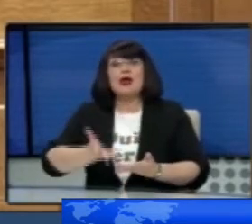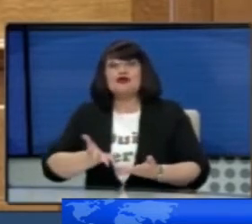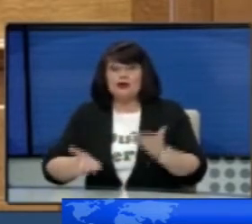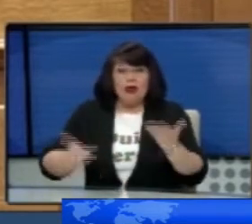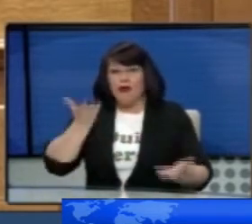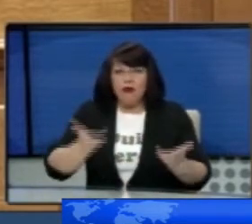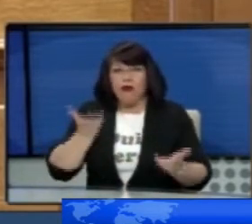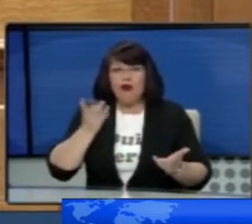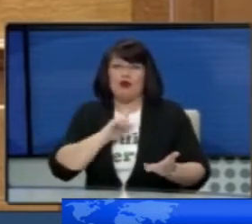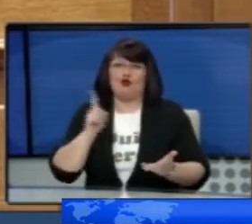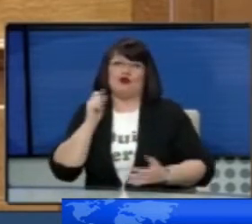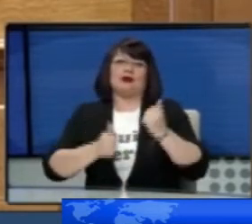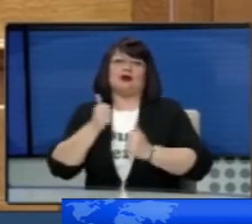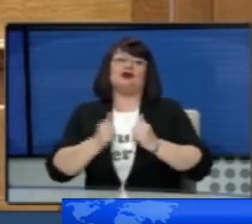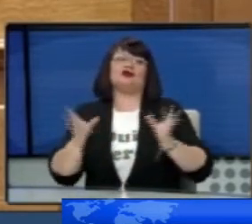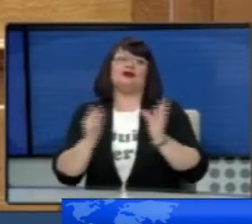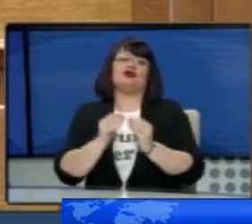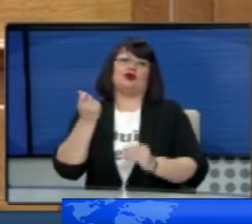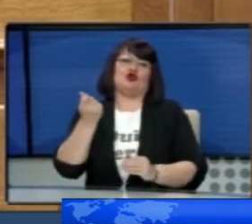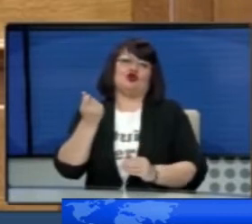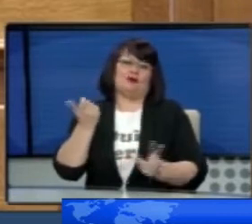προφανώς και η ανταγωνιστικότητα της εθνικής οικονομίας.